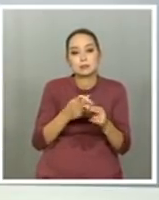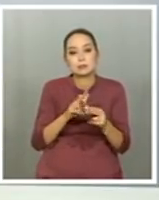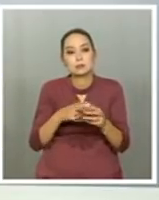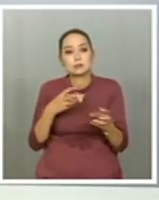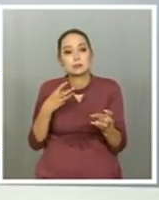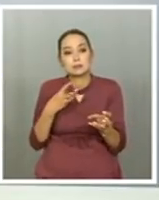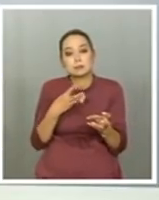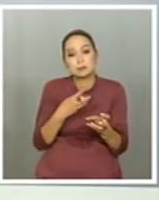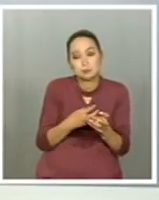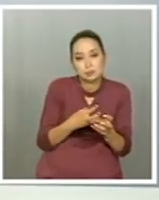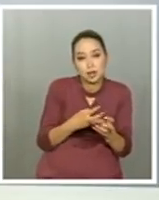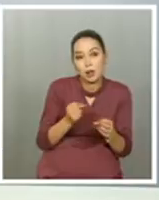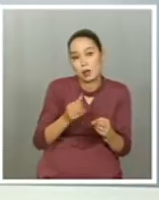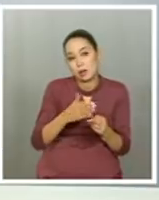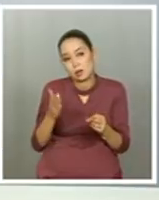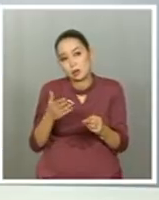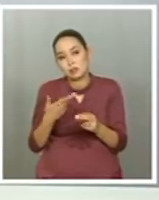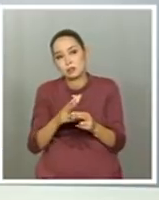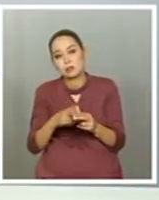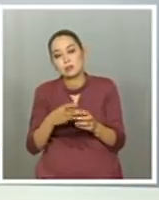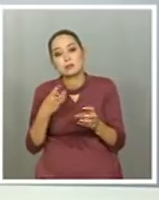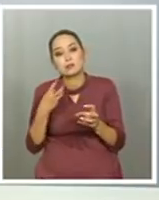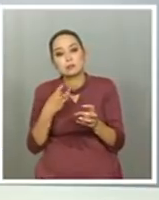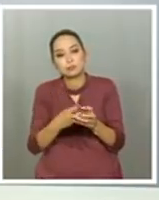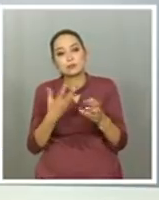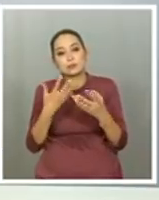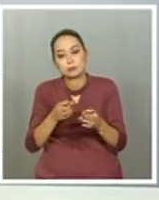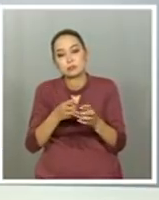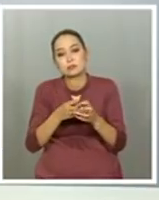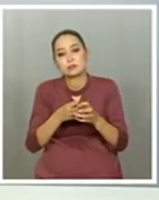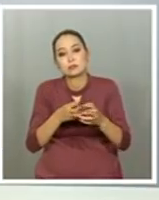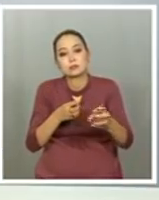өрнектің сол жағында бұл соқтығысудан кейінгі импульс